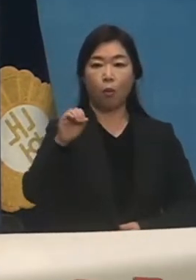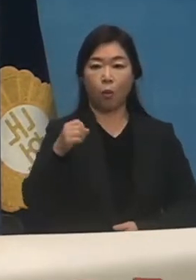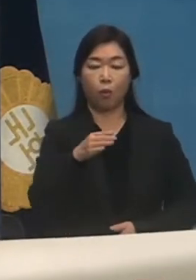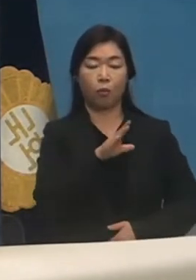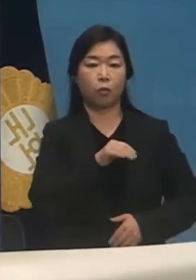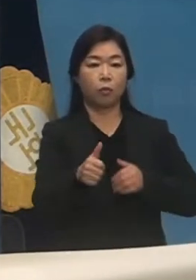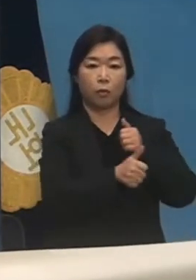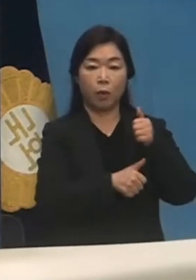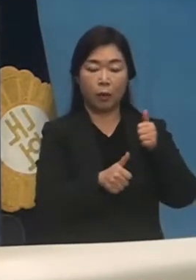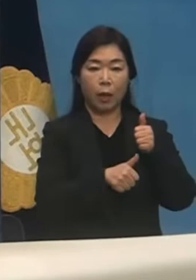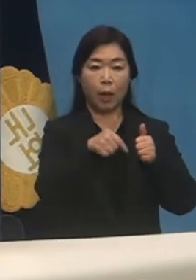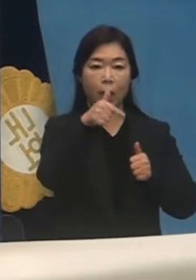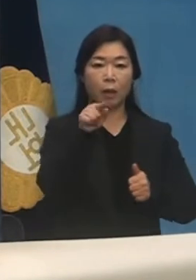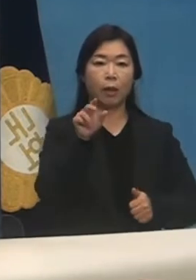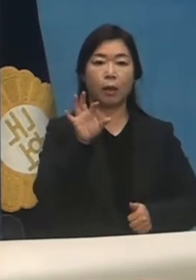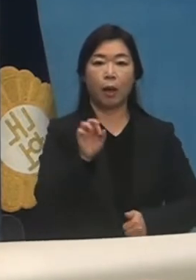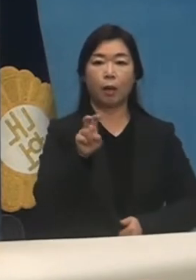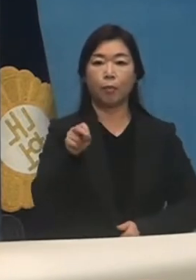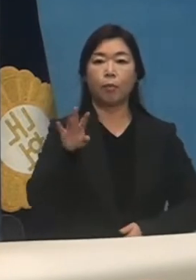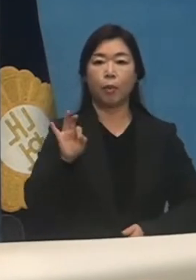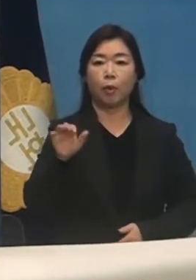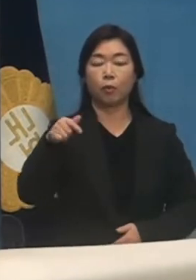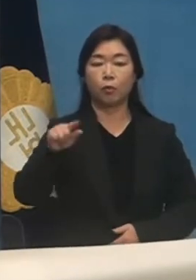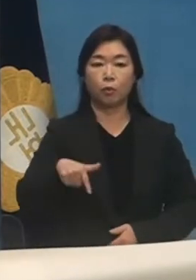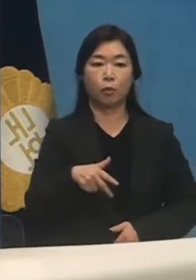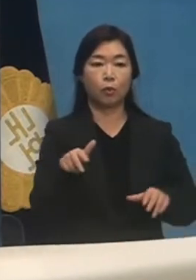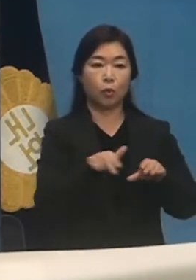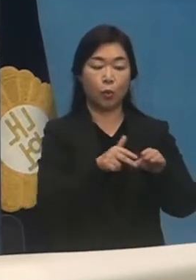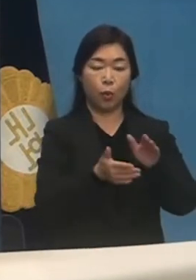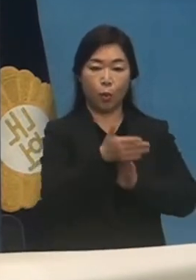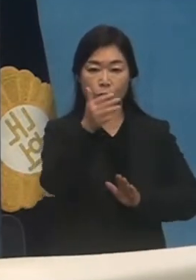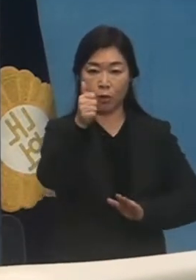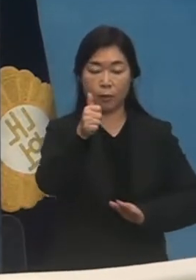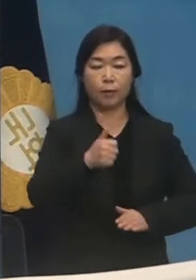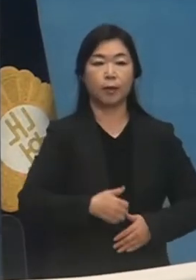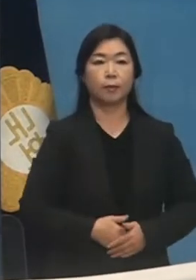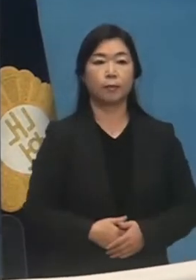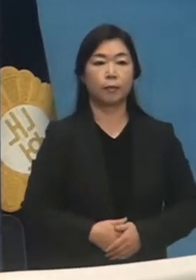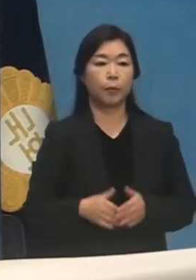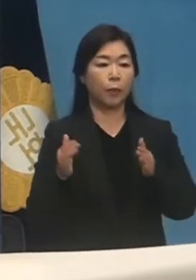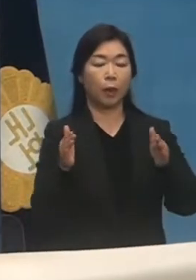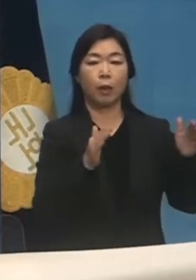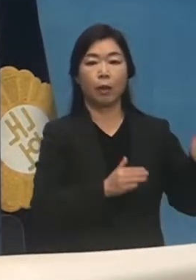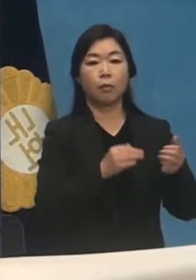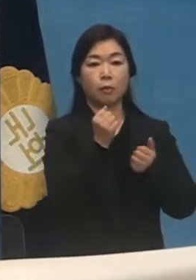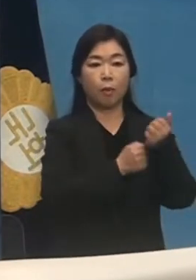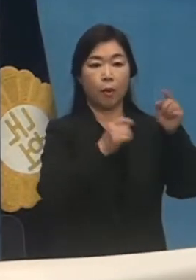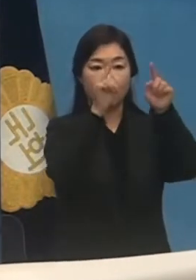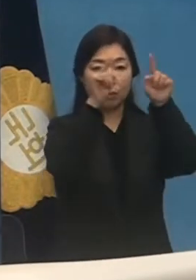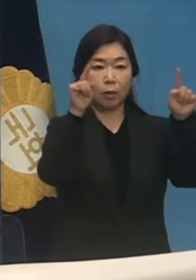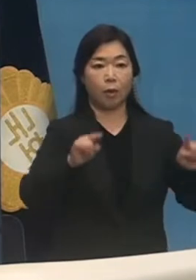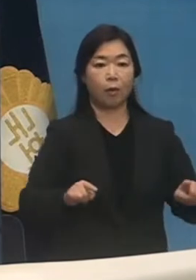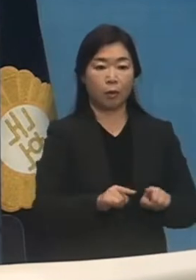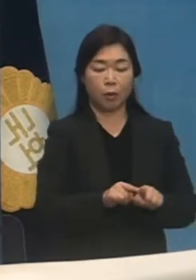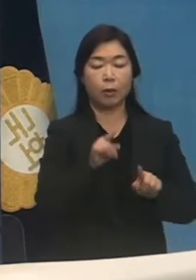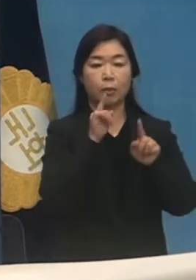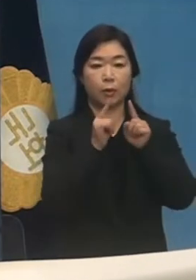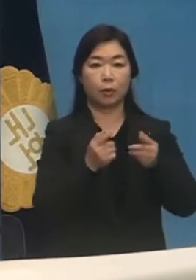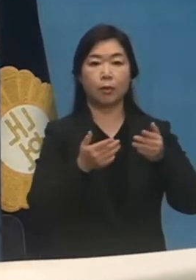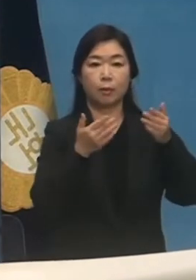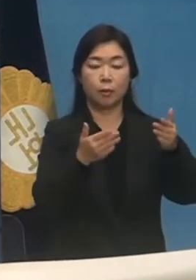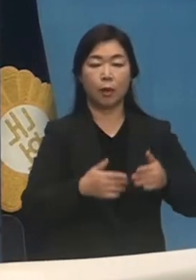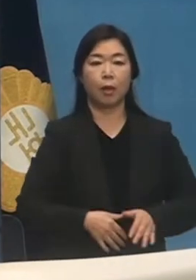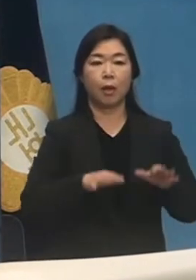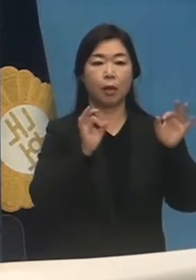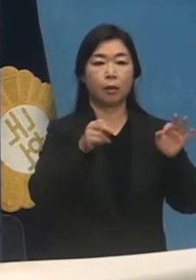4050위원회 강명구 종교본부장님. 네, 다음은 성년서 낭독이 있겠습니다.